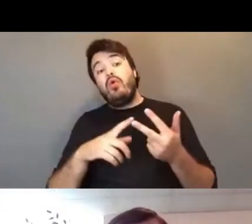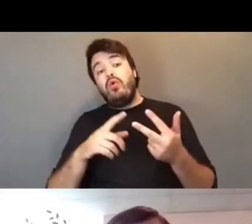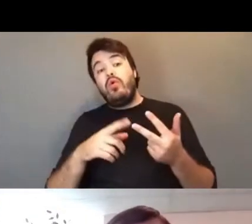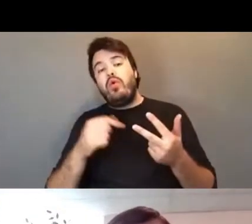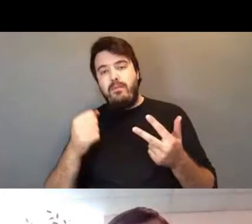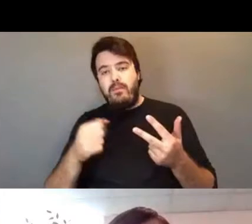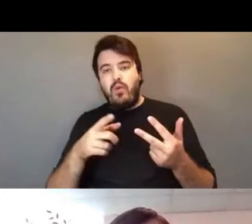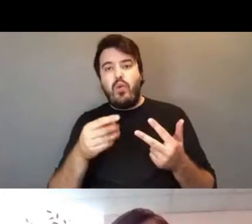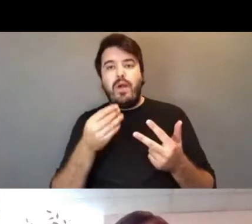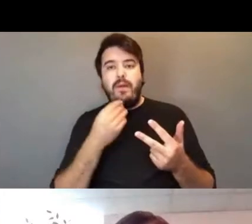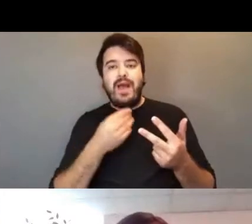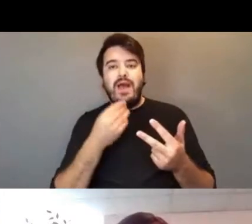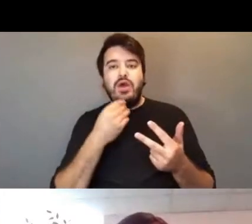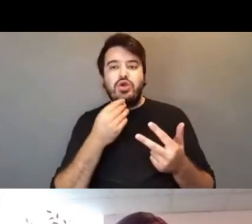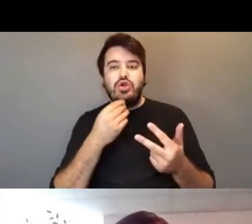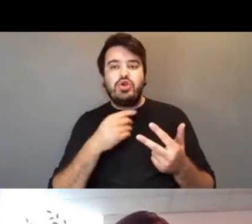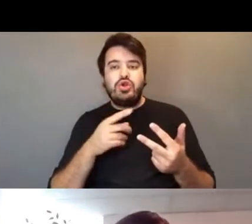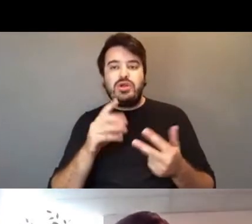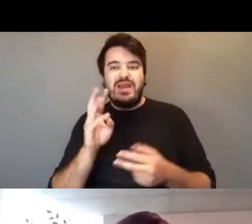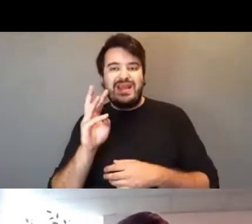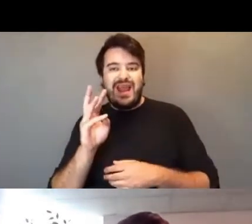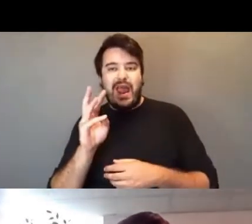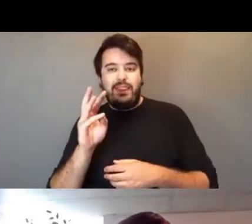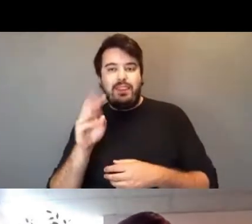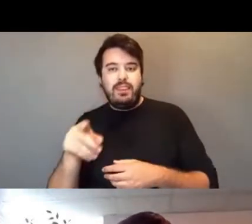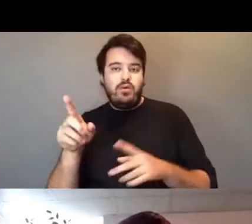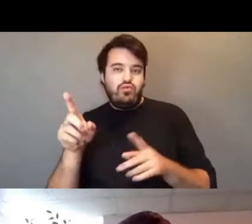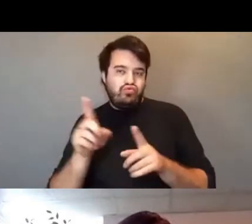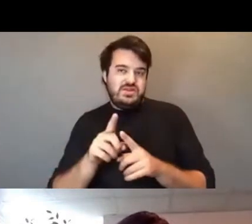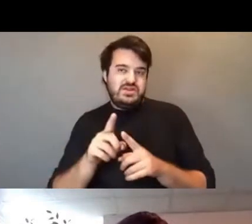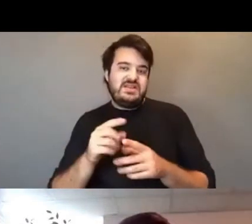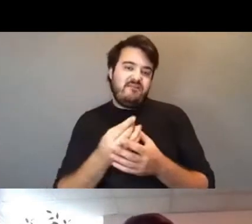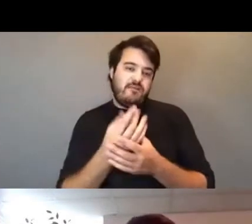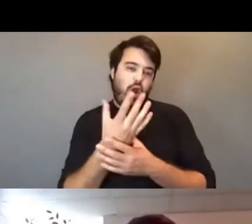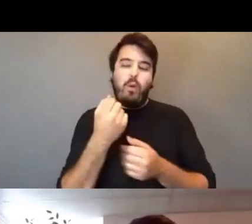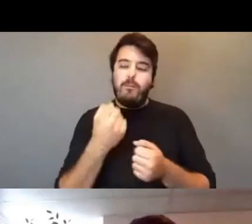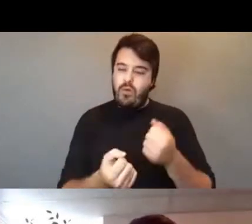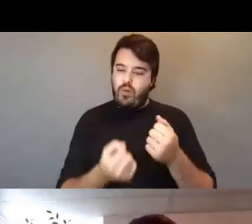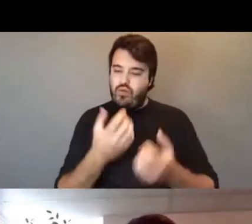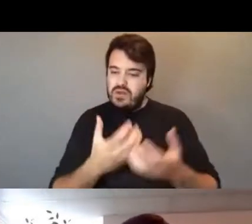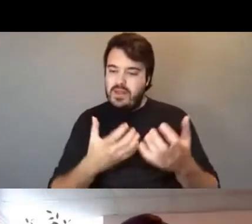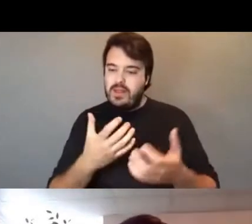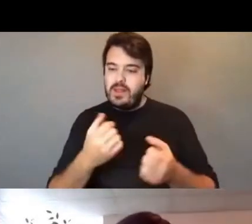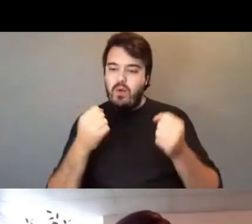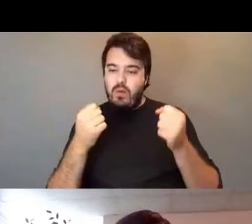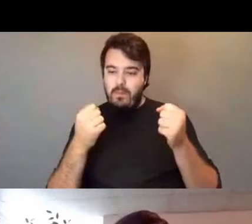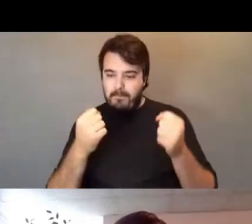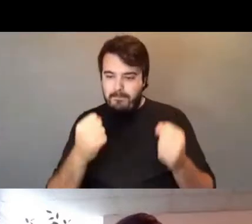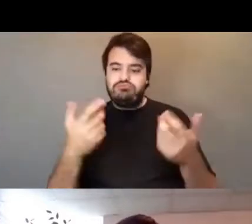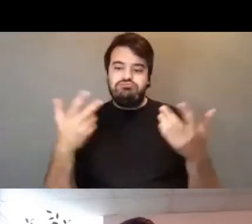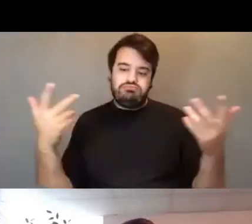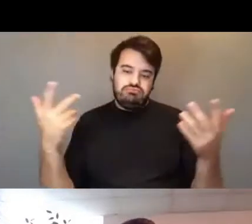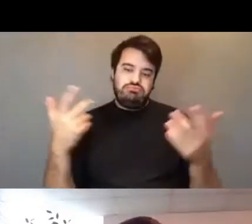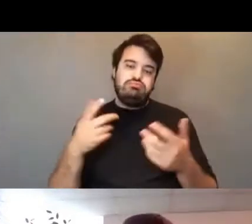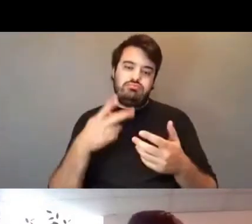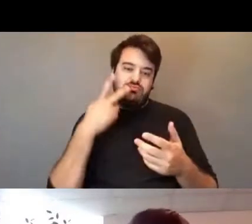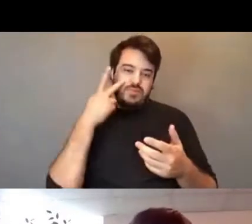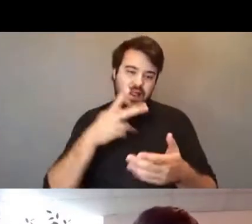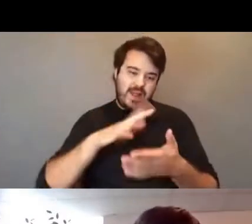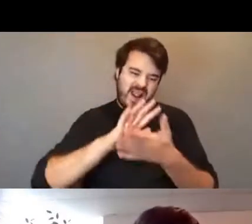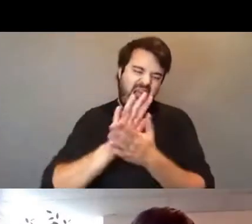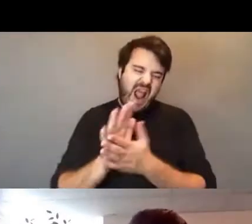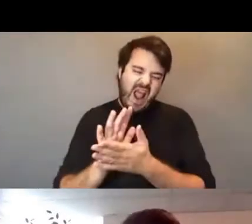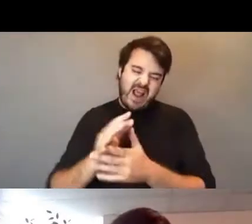manger les graines qui sont dans les fleurs. Donc, on peut les cuisiner, les moudre, donc les écraser, puis